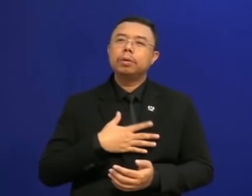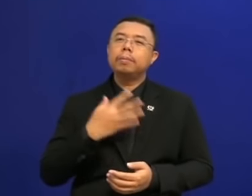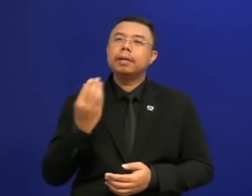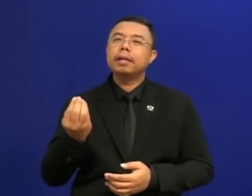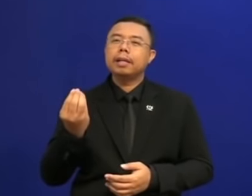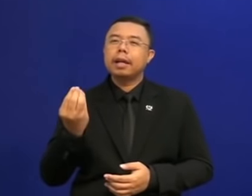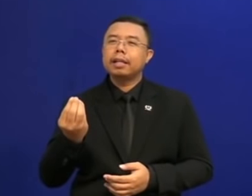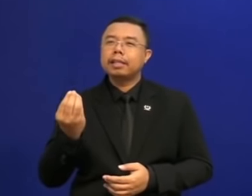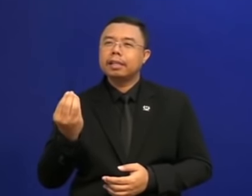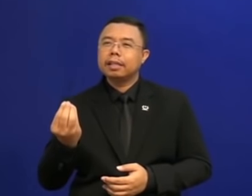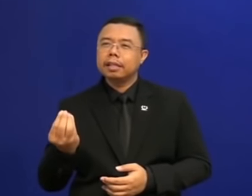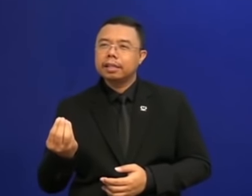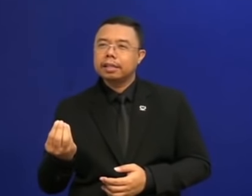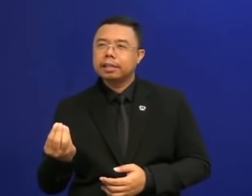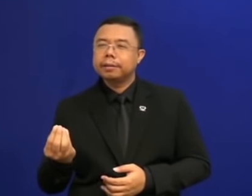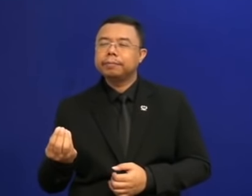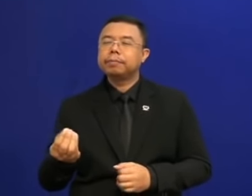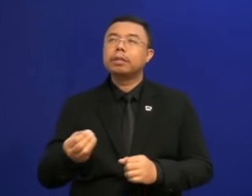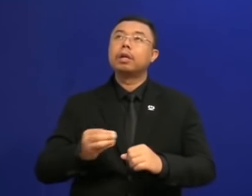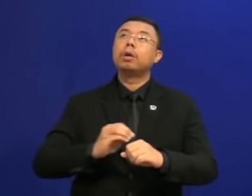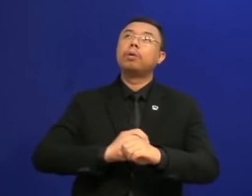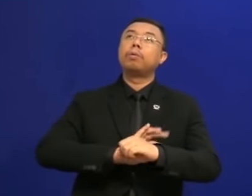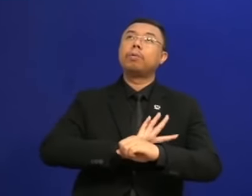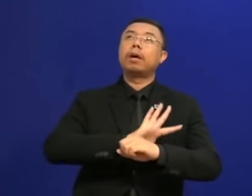Ku menanti